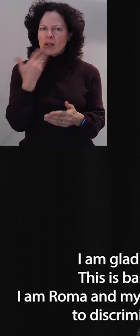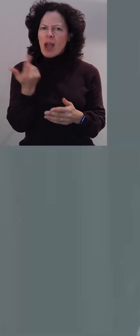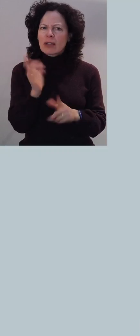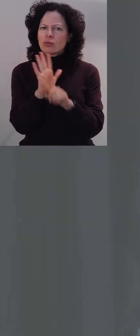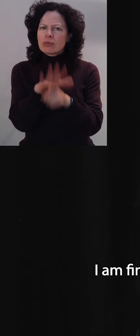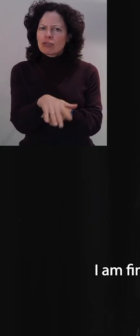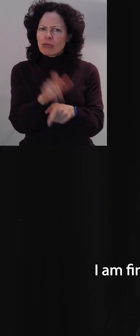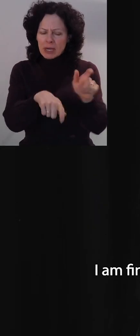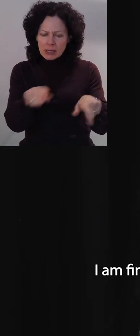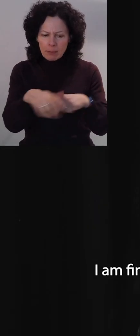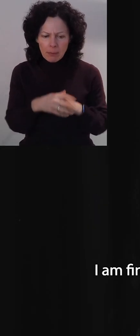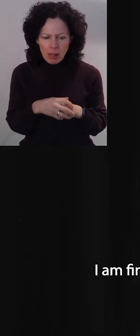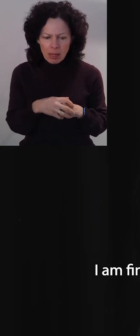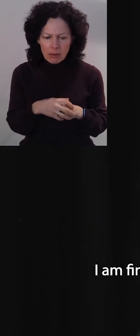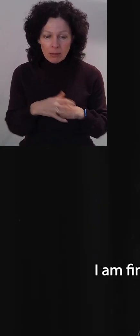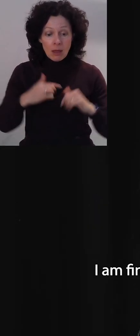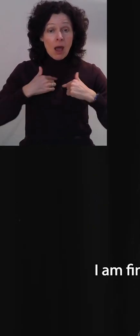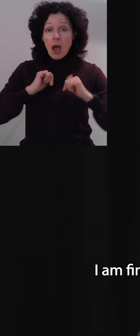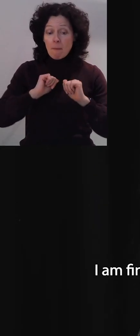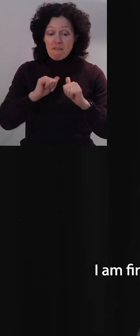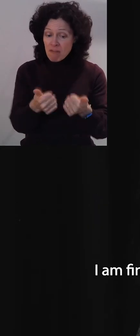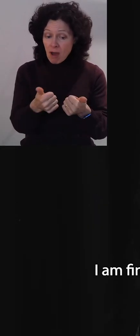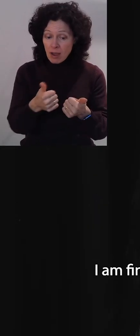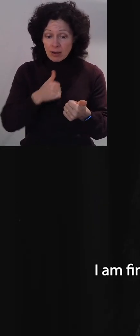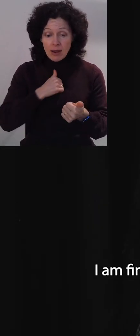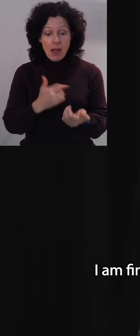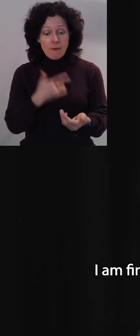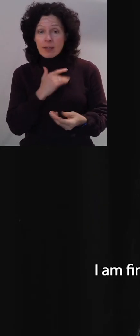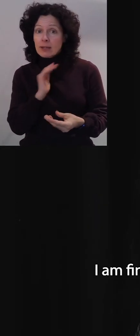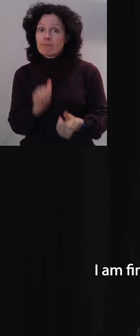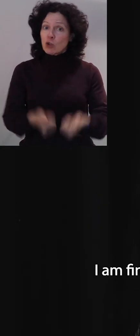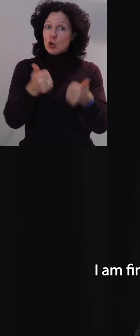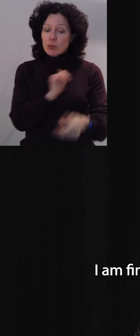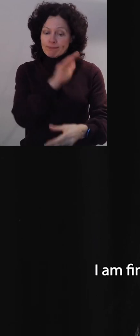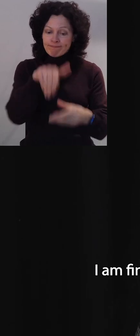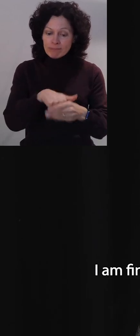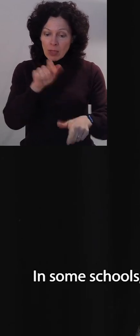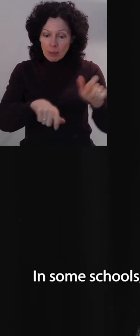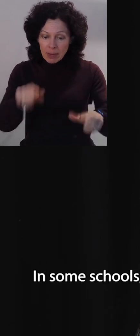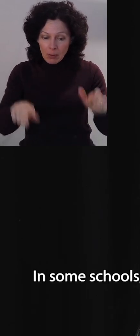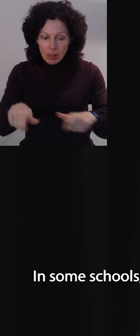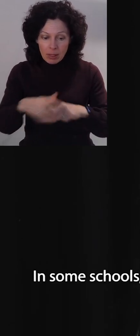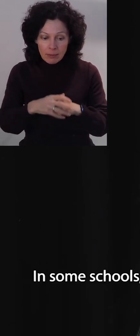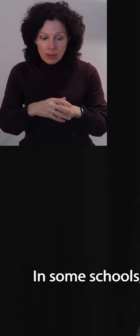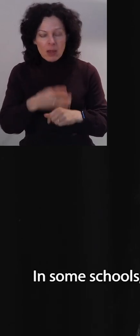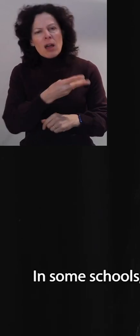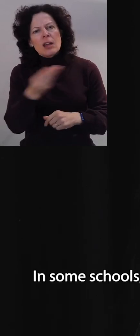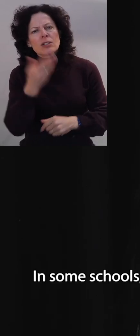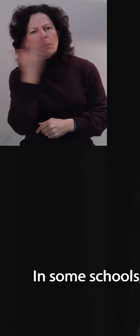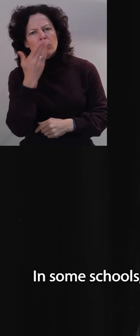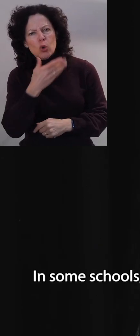no. Jsem v pohodě, cítím se tady dobře mezi těma lidma, neodsuzujou nás, jak v